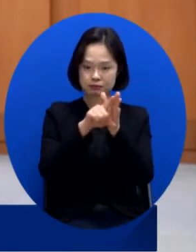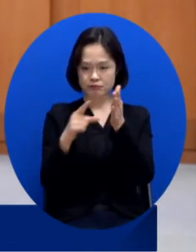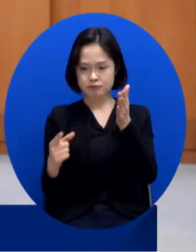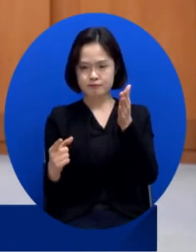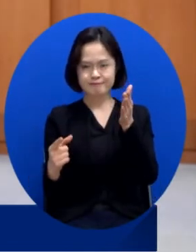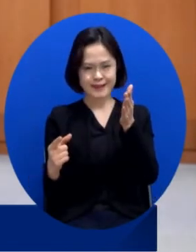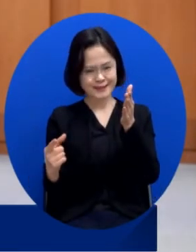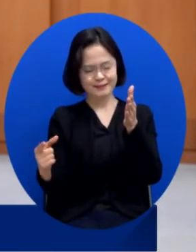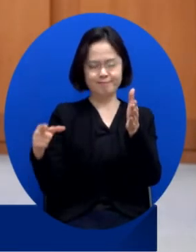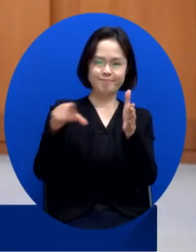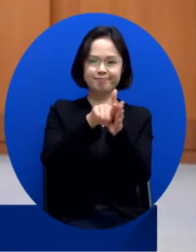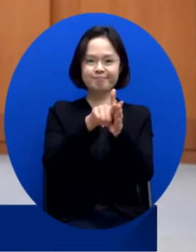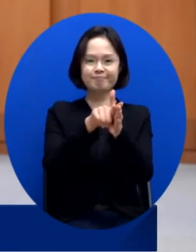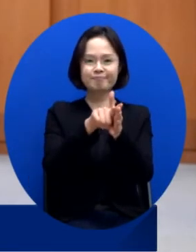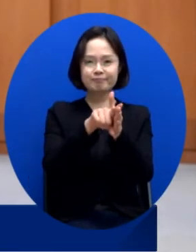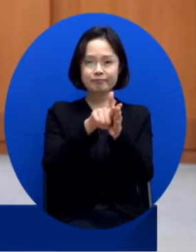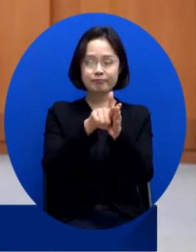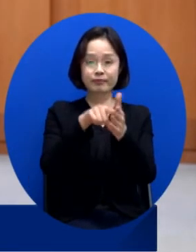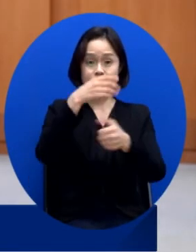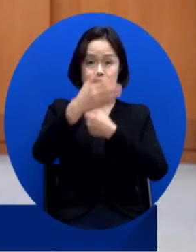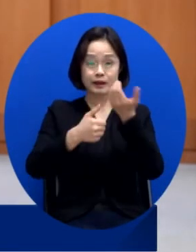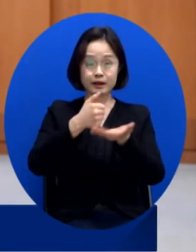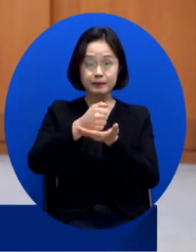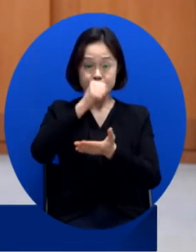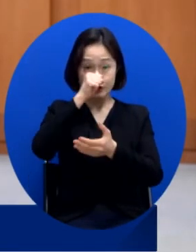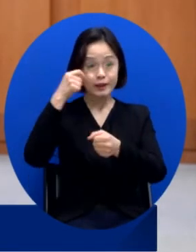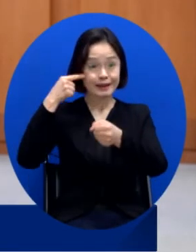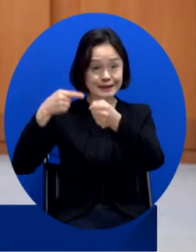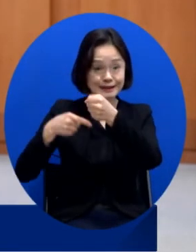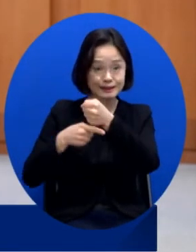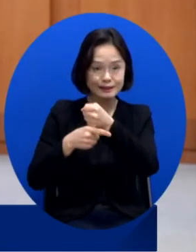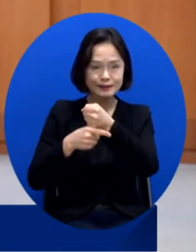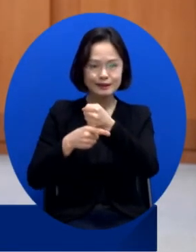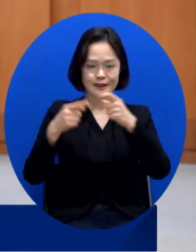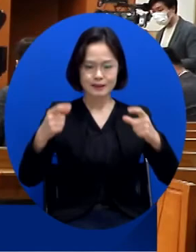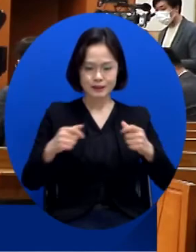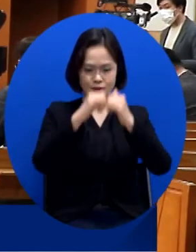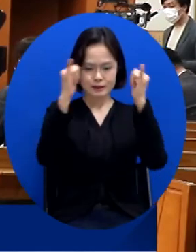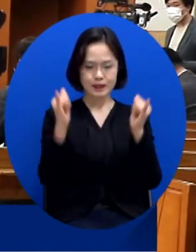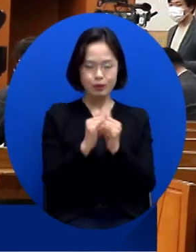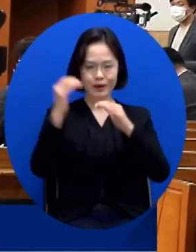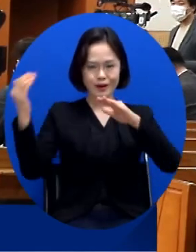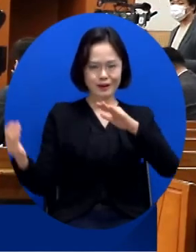그리고 하나님의 선하신 뜻을 이지 역사 1 2루 드리는 그런 연합회가 되도록 하기 위해서